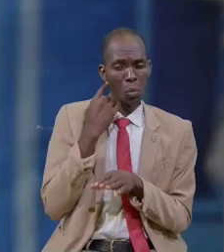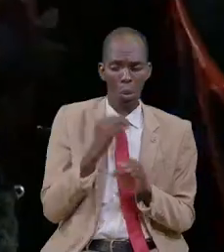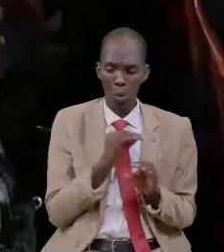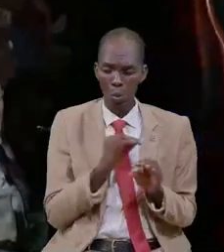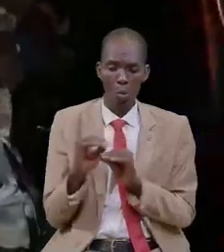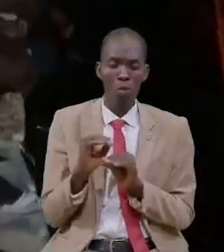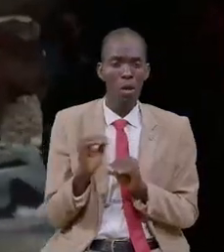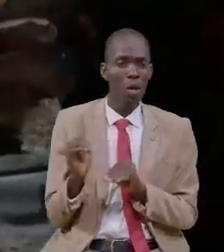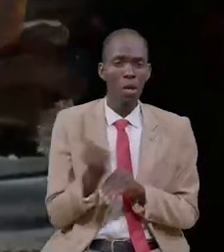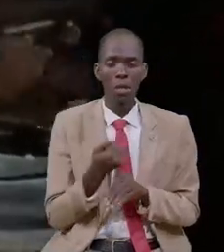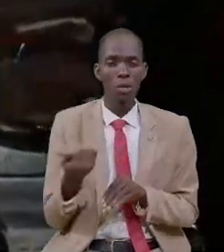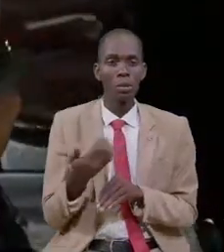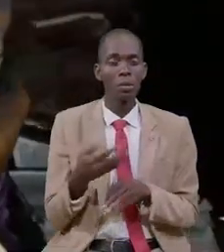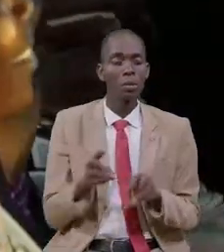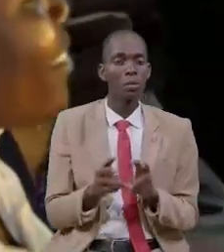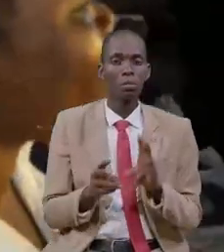Dites-moi non. Non.